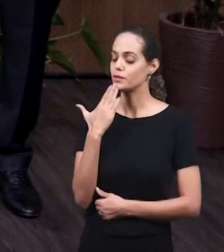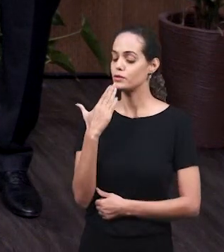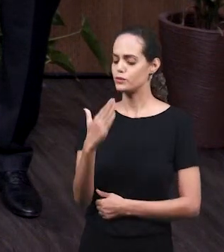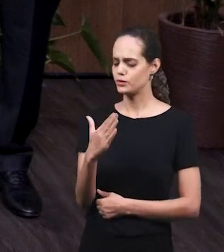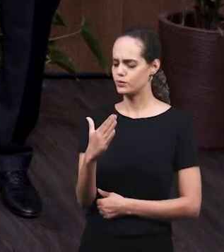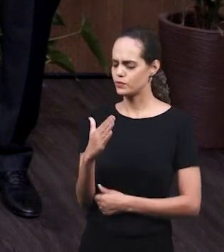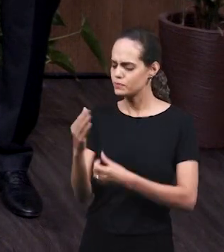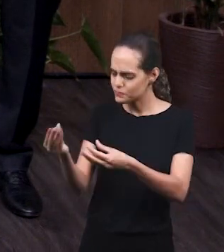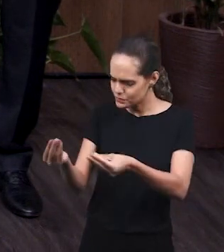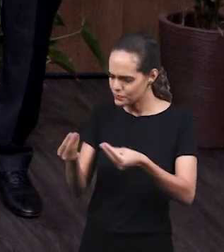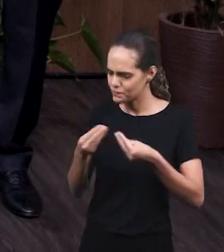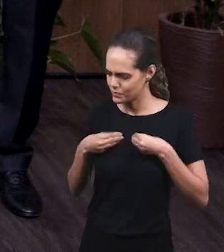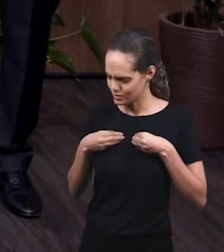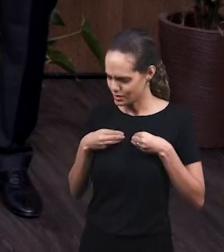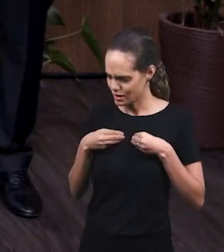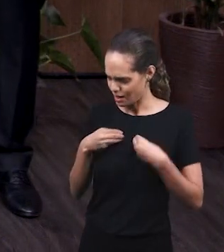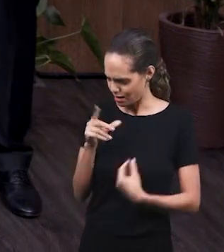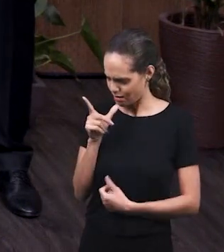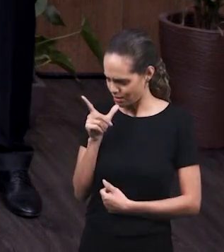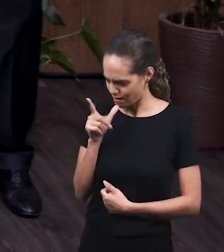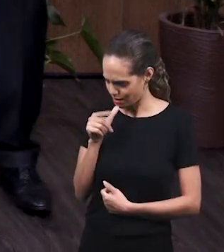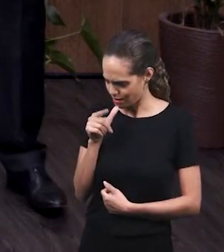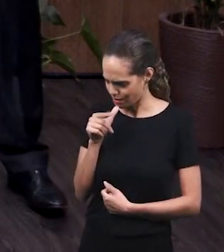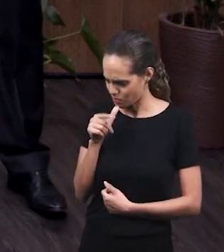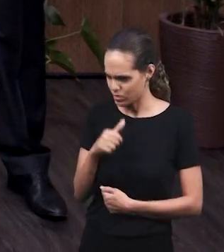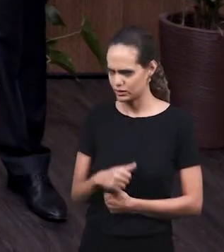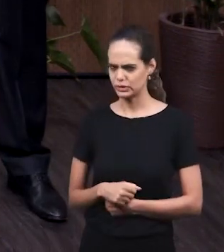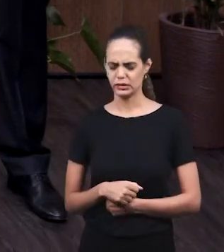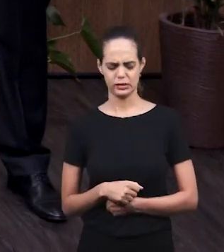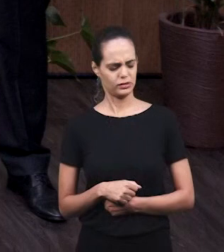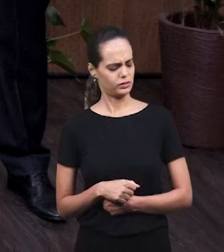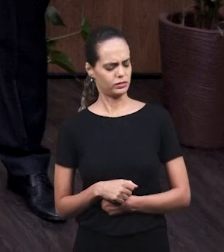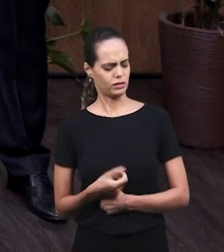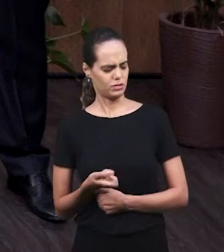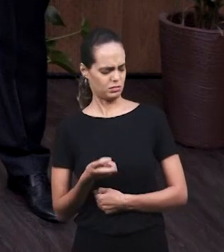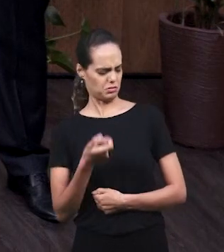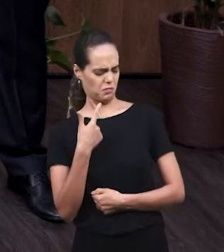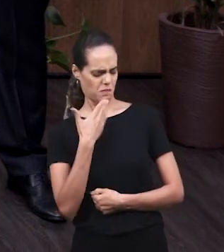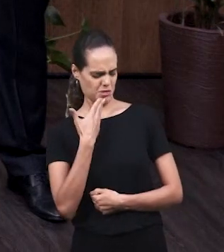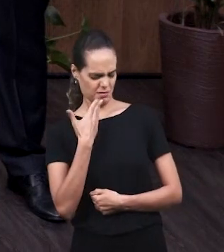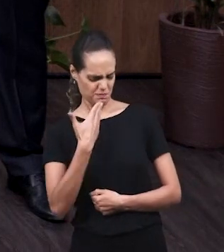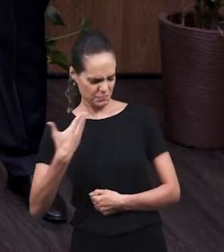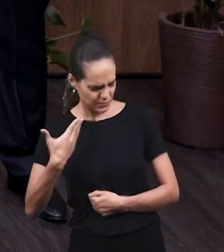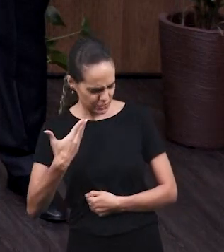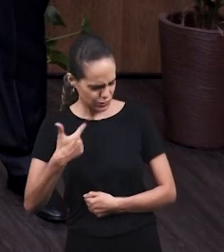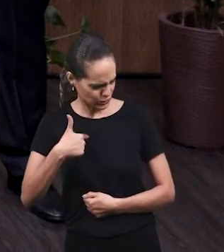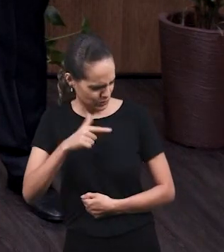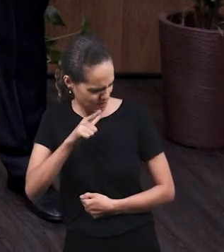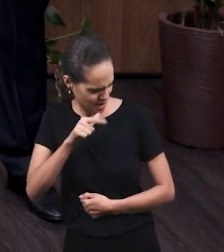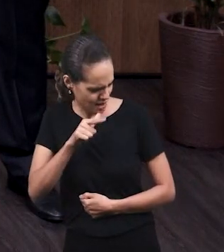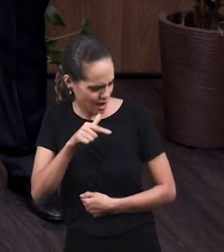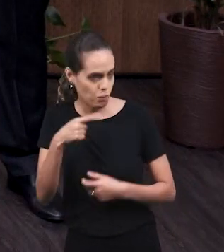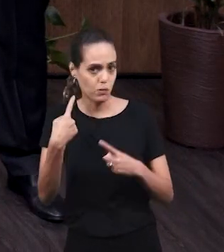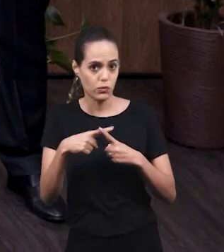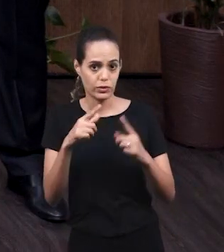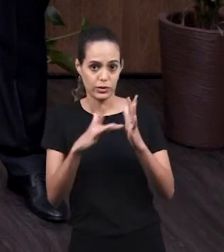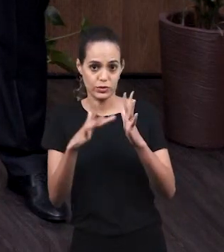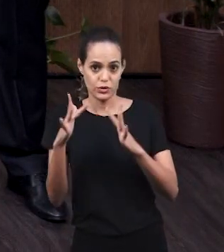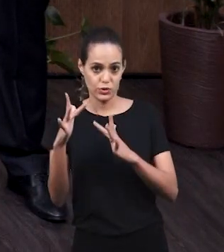qu'elle lui serve de l'eau. Mais elle a trouvé étrange la demande. Une fois que les Juifs, et Jésus était